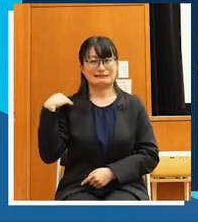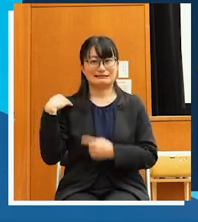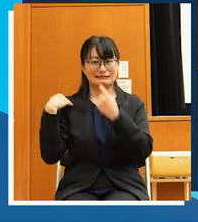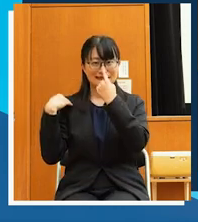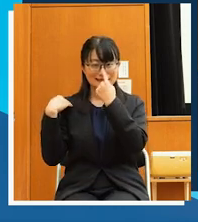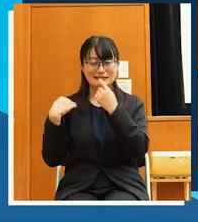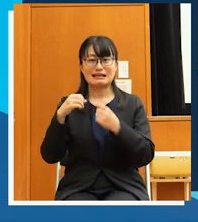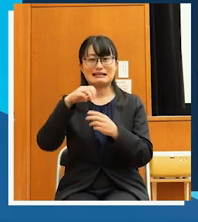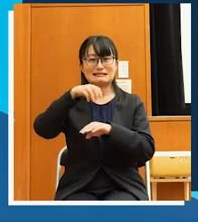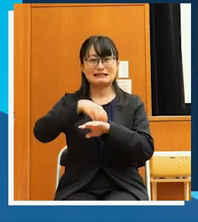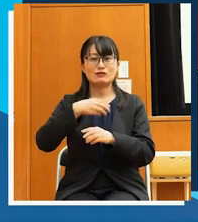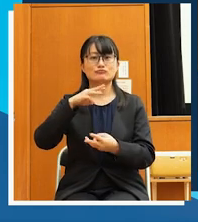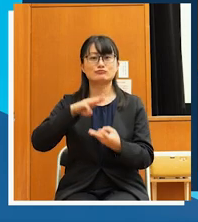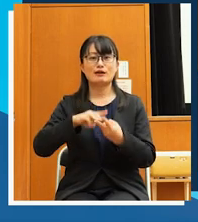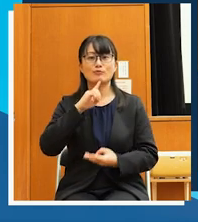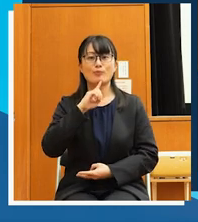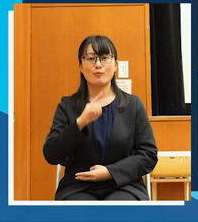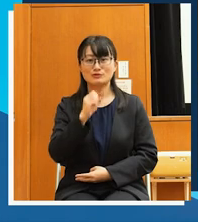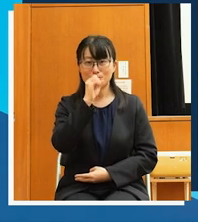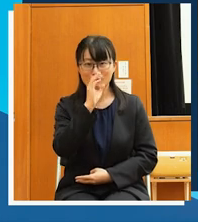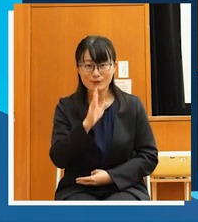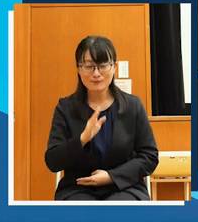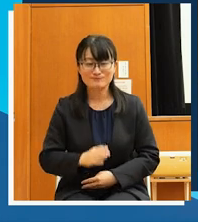ますどうぞよろしくお願いいたし